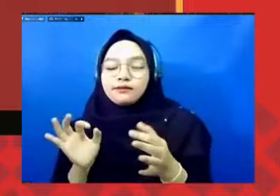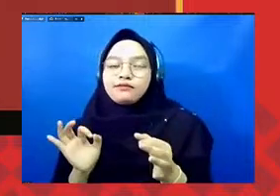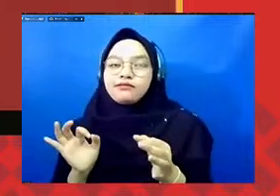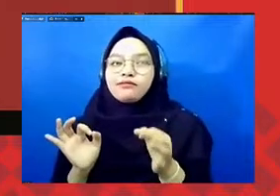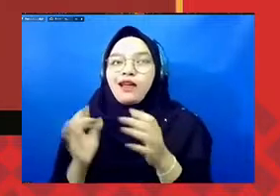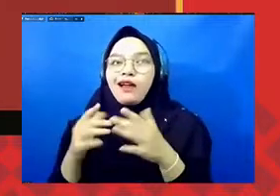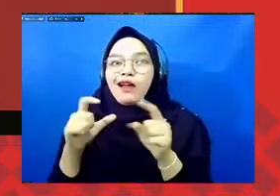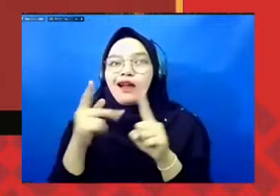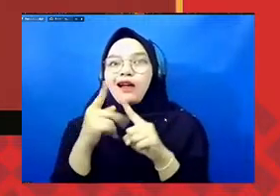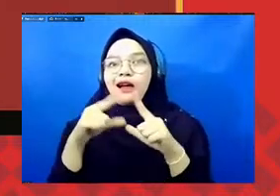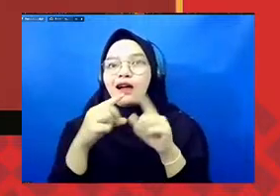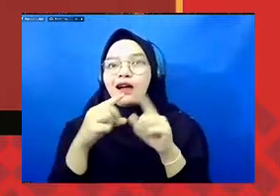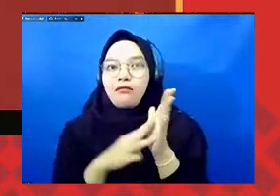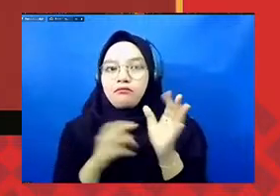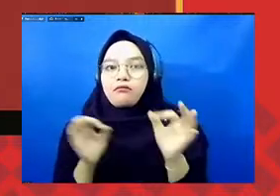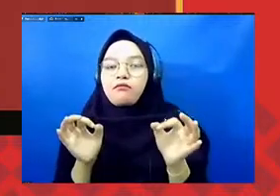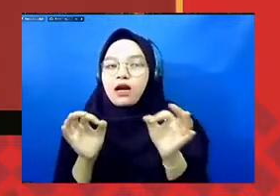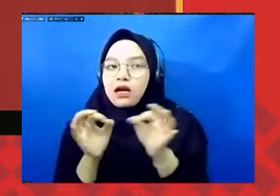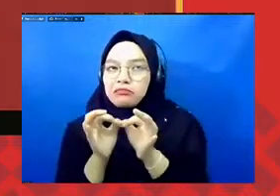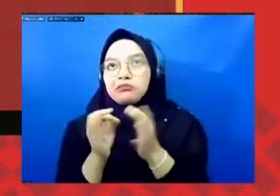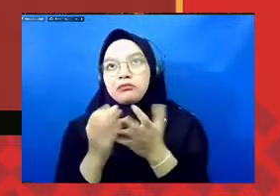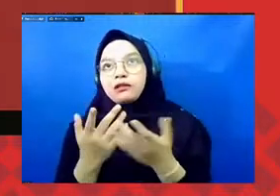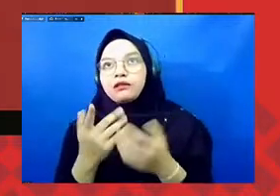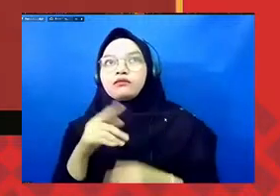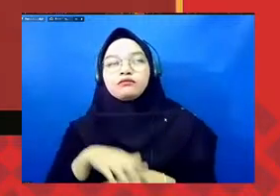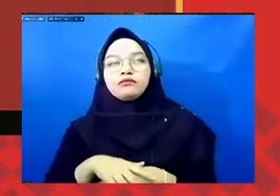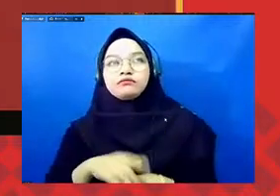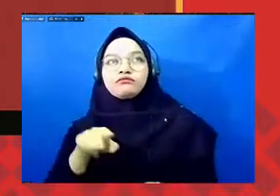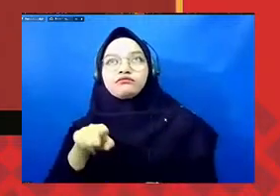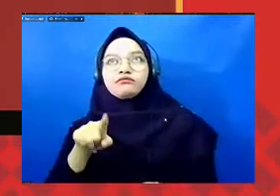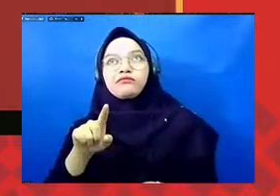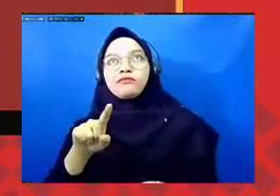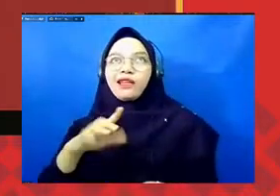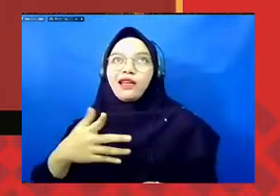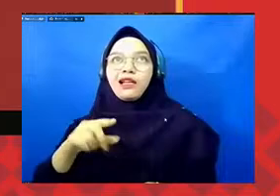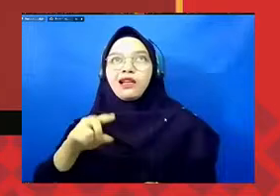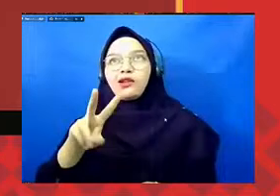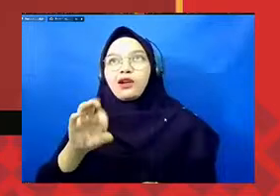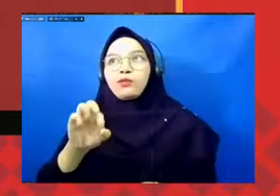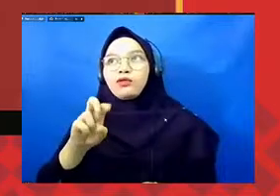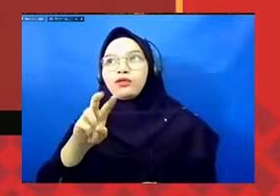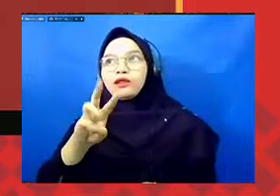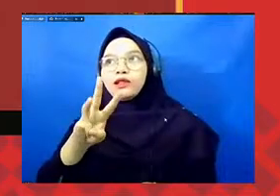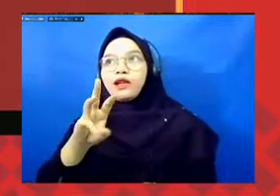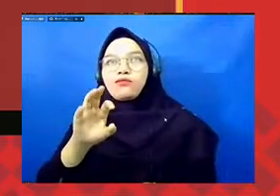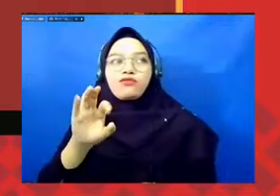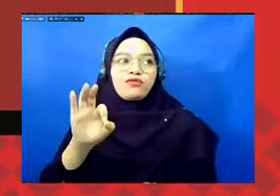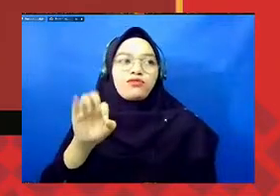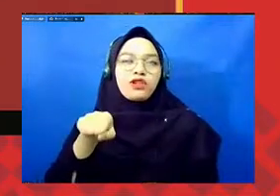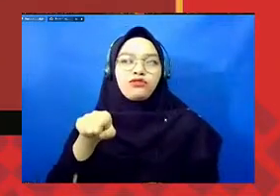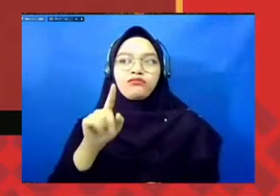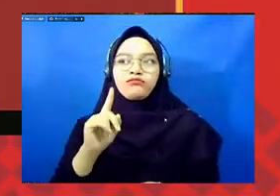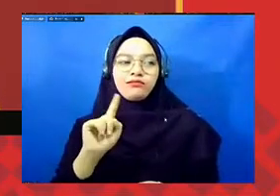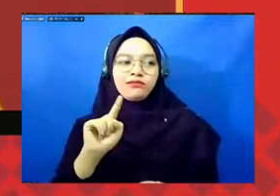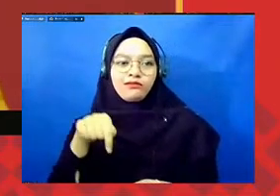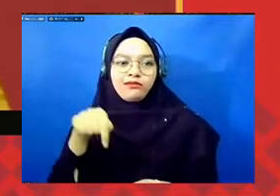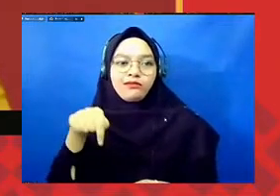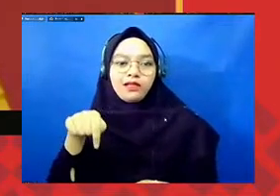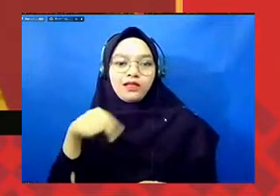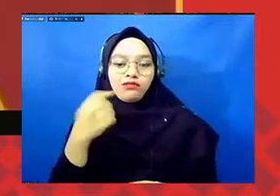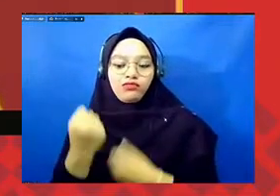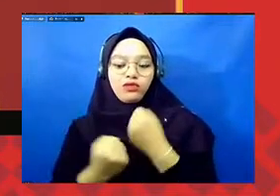regions by 2030. Ini perlu usaha bersama karena ini tidak